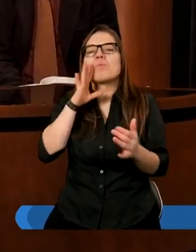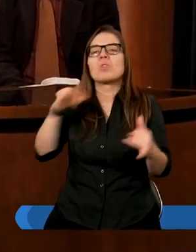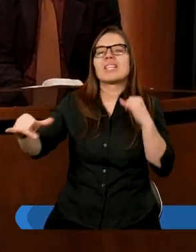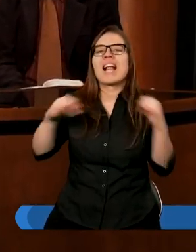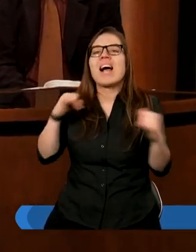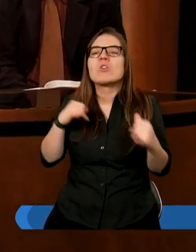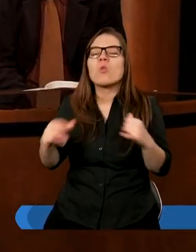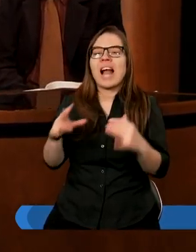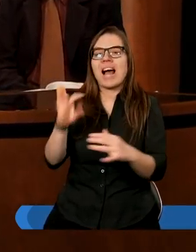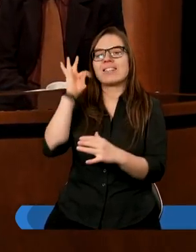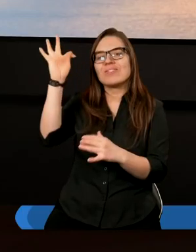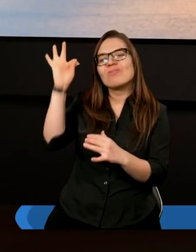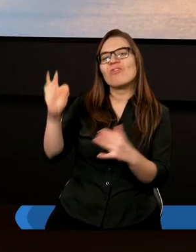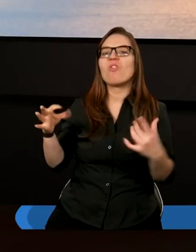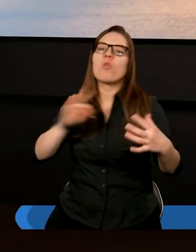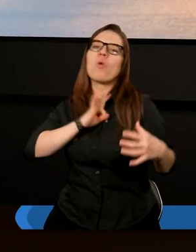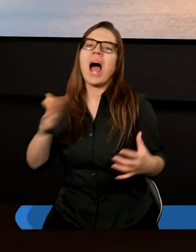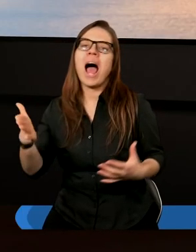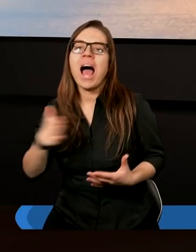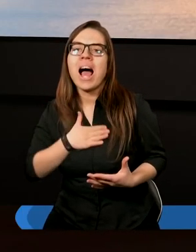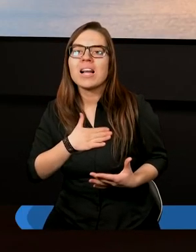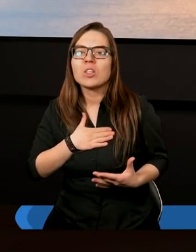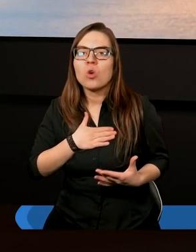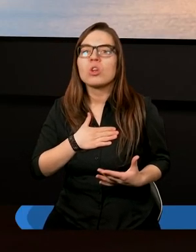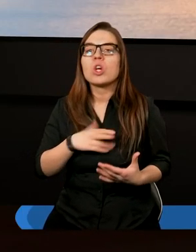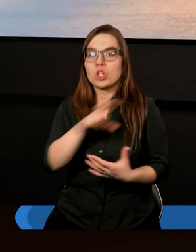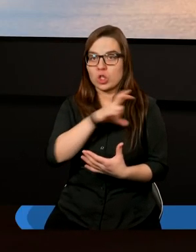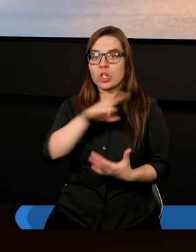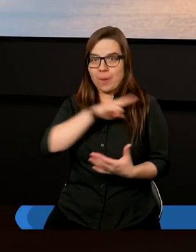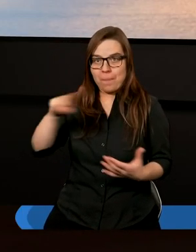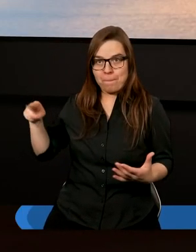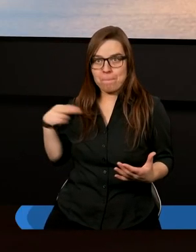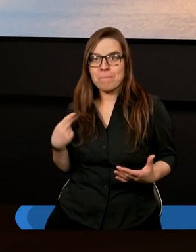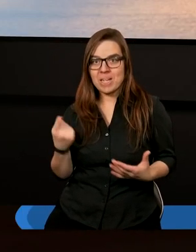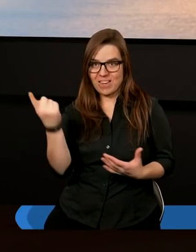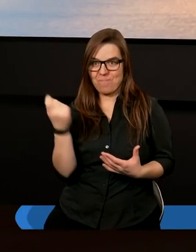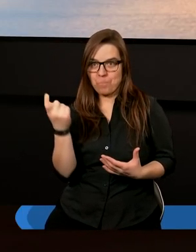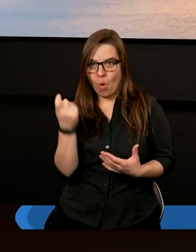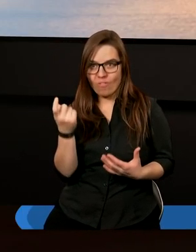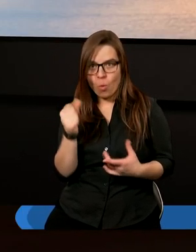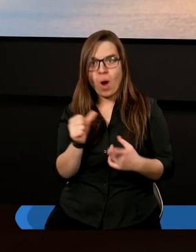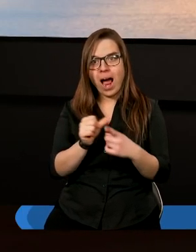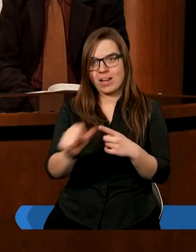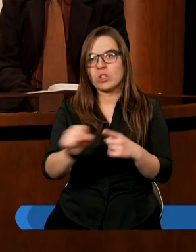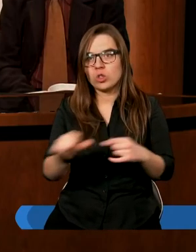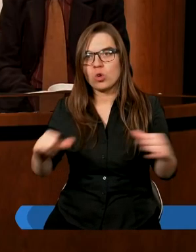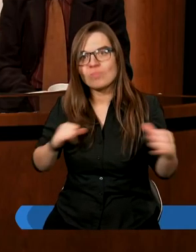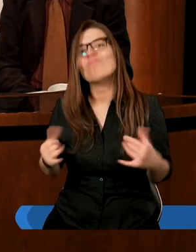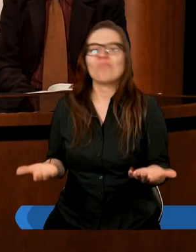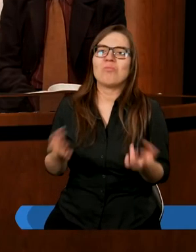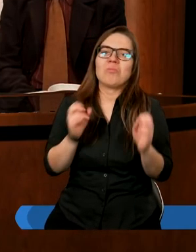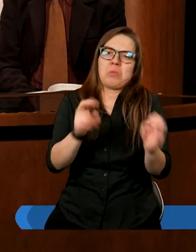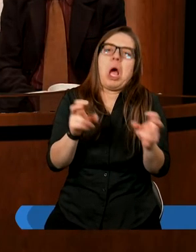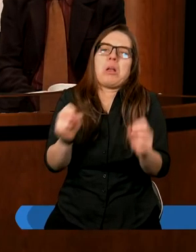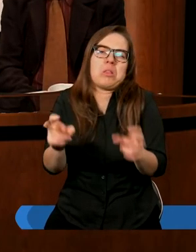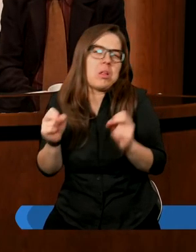własnością. A czy my również jesteśmy powołani do szafarstwa? Tak.